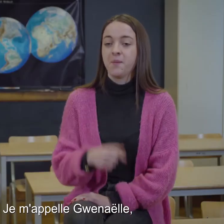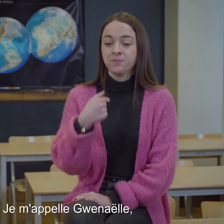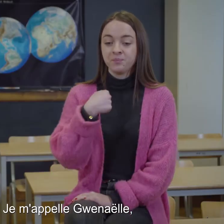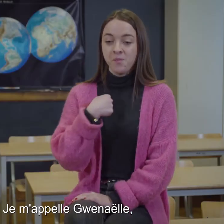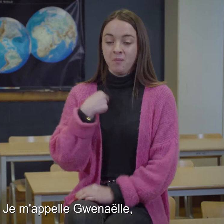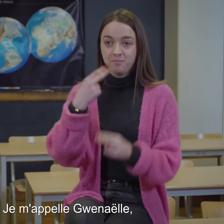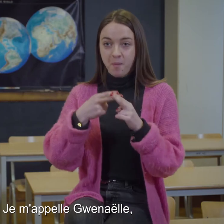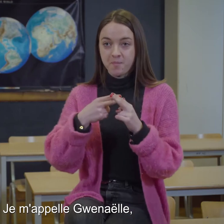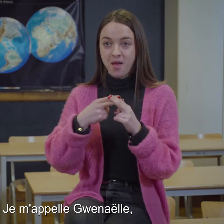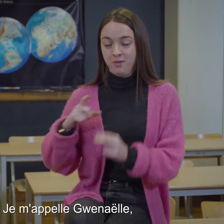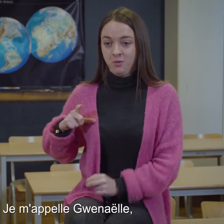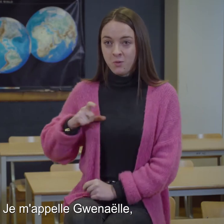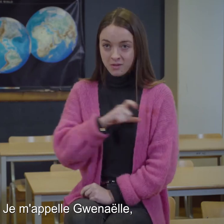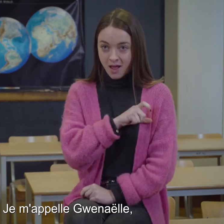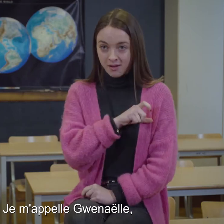lire.